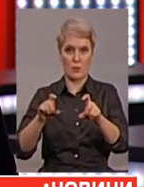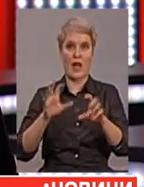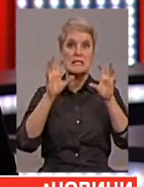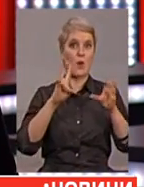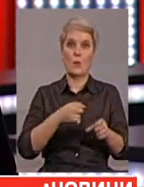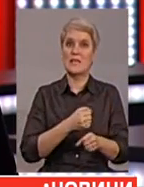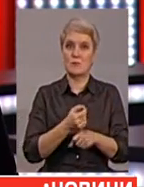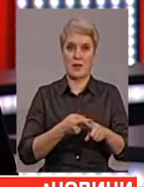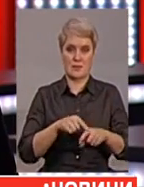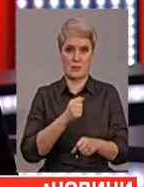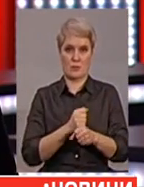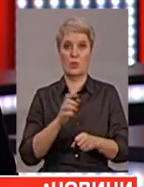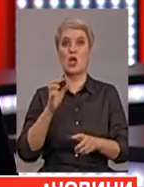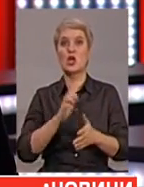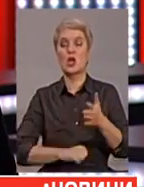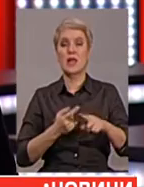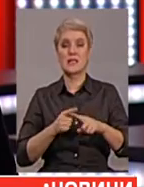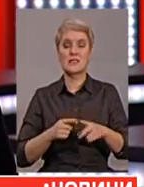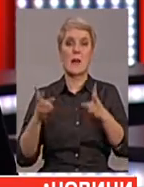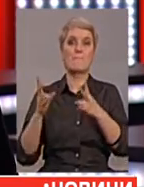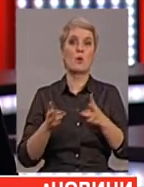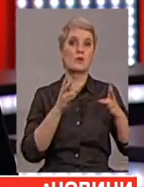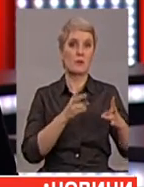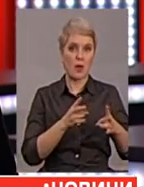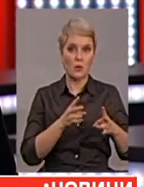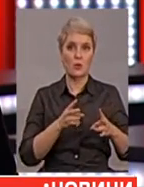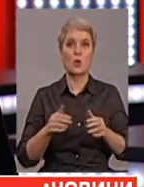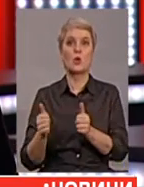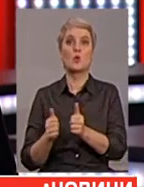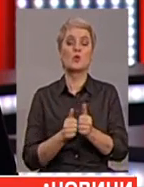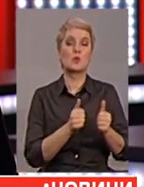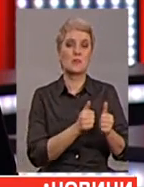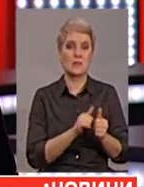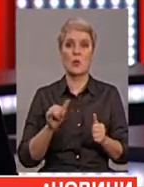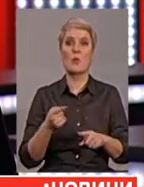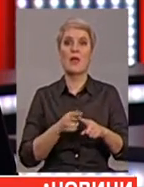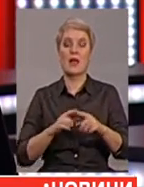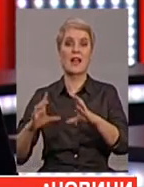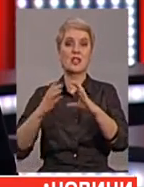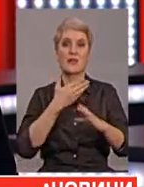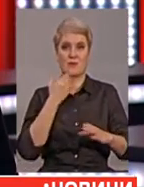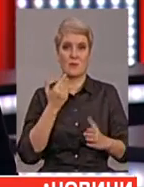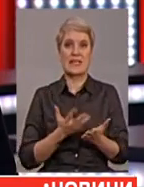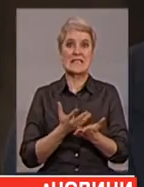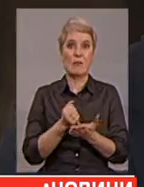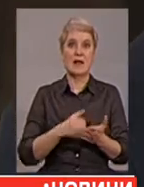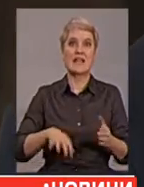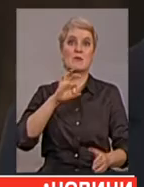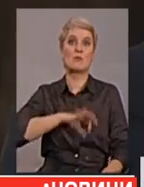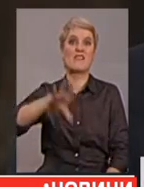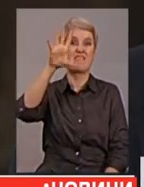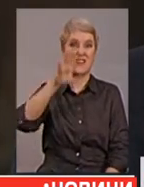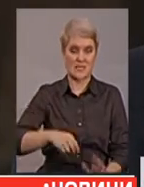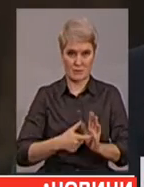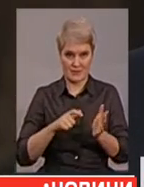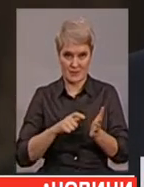потерпають сусіди, в яких лічильників немає, бо плата за спожите всім будинком тепло лягає тільки на них. 50 квартир